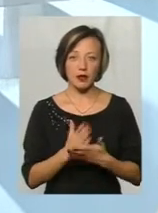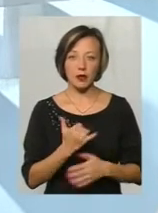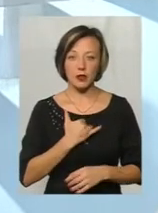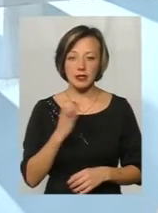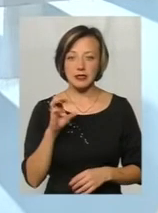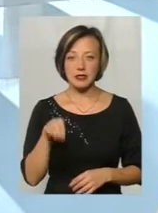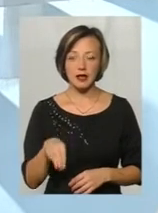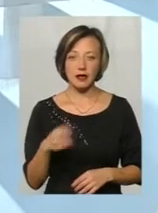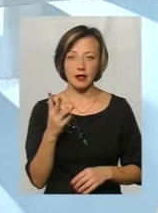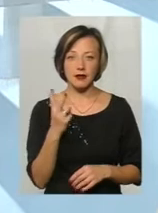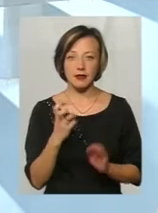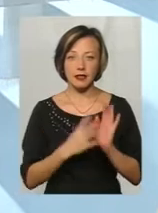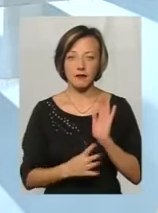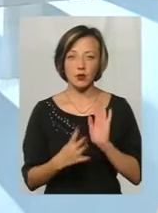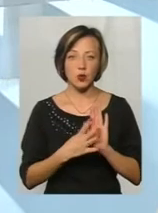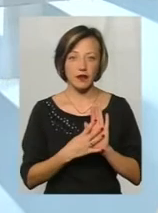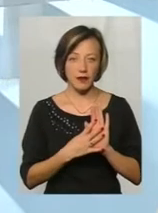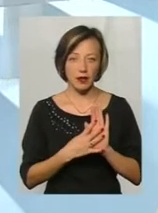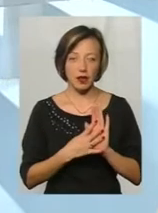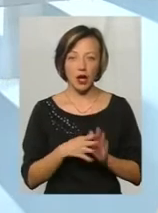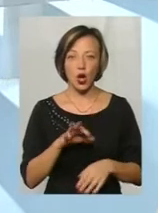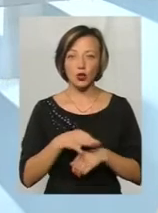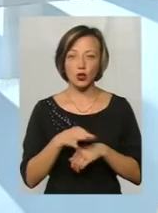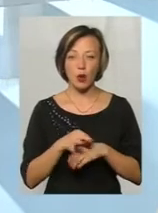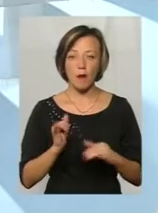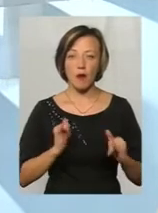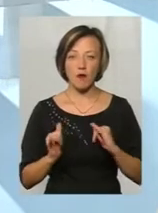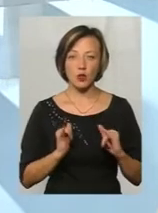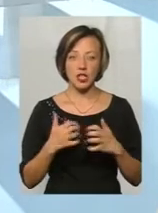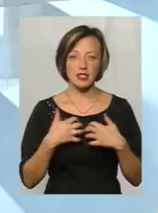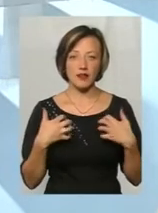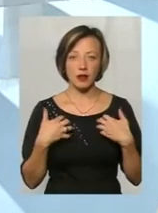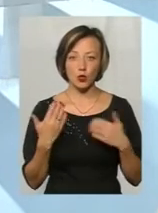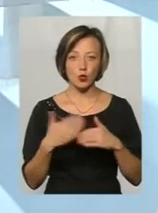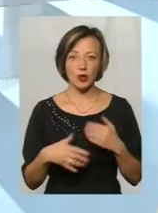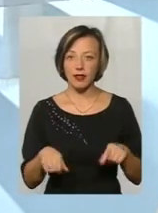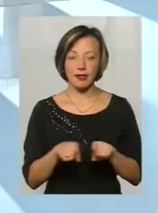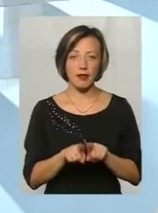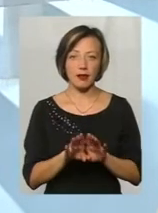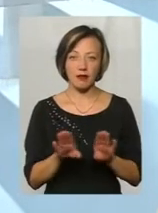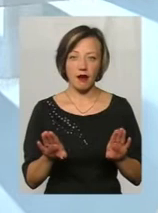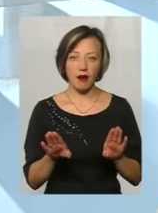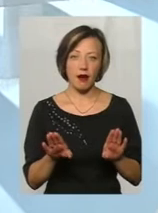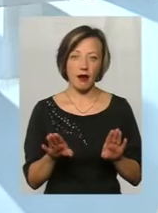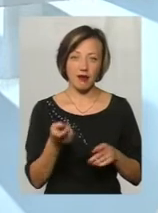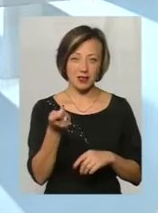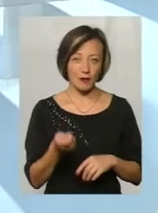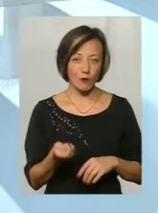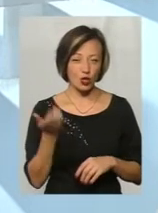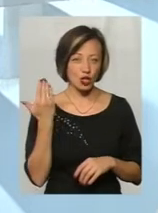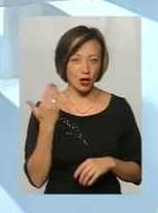стаття 299 «Жорстоке поводження з тваринами». Вона вже не така якби символічна, як раніше